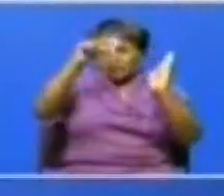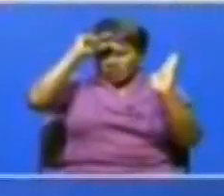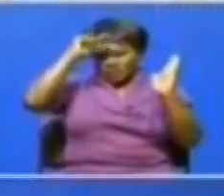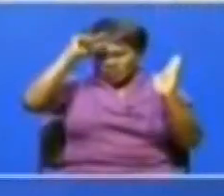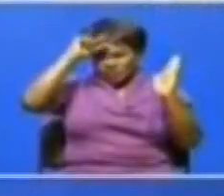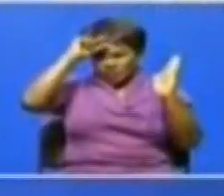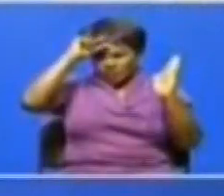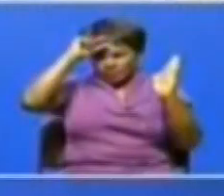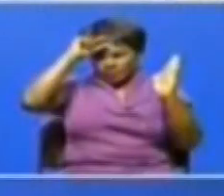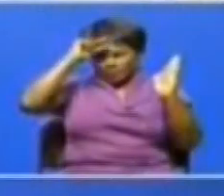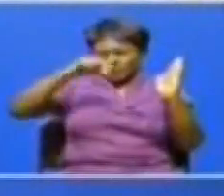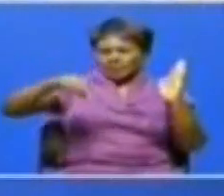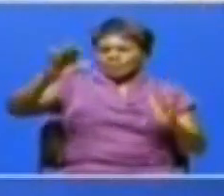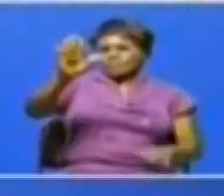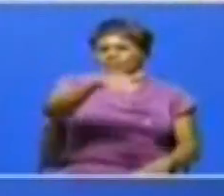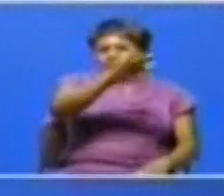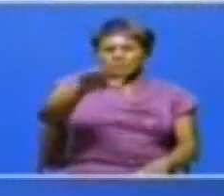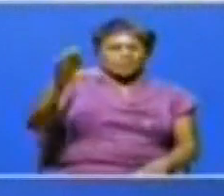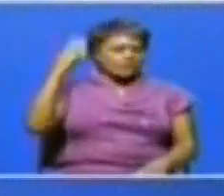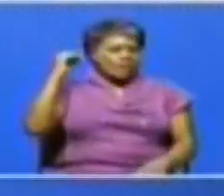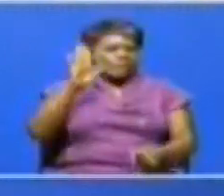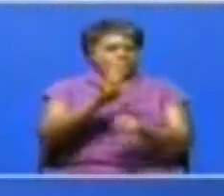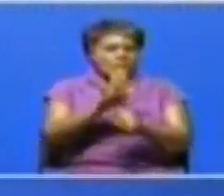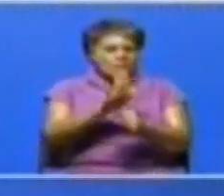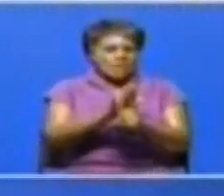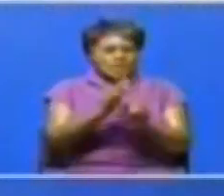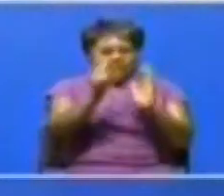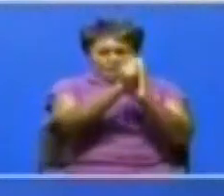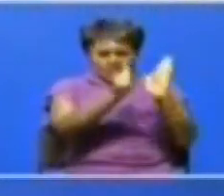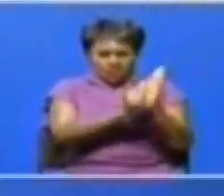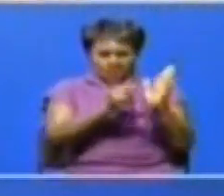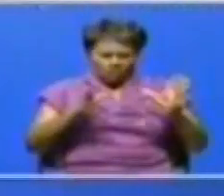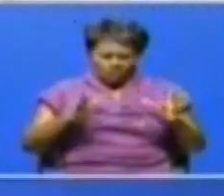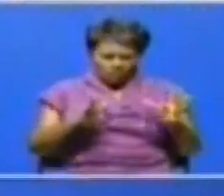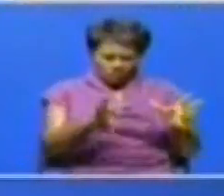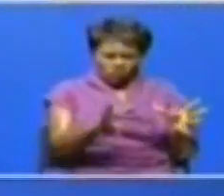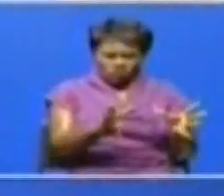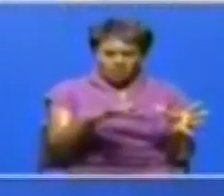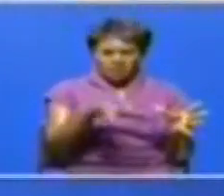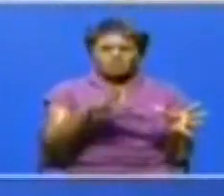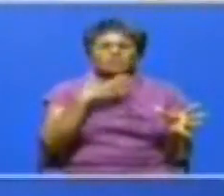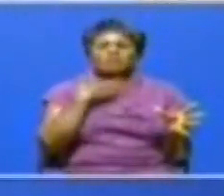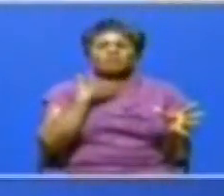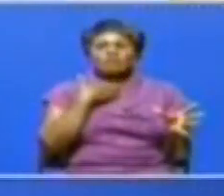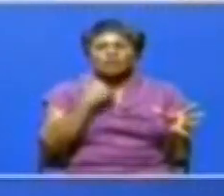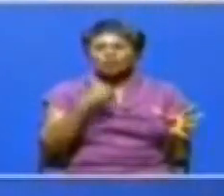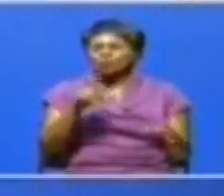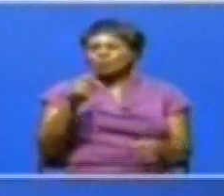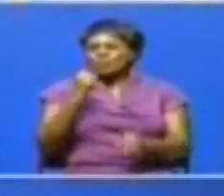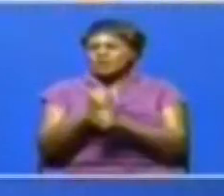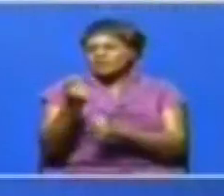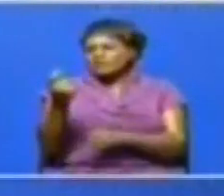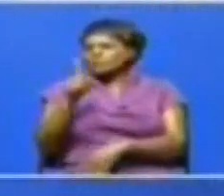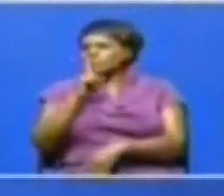hivyo kule mbungeni ukisikia walio wengi wakisukuma agenda fulani na kana kwamba wanataka kunyamazisha wale walio